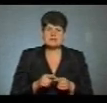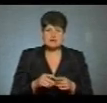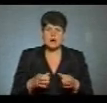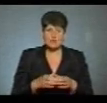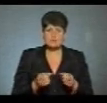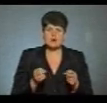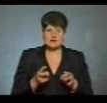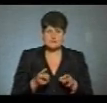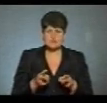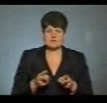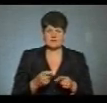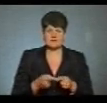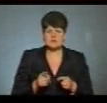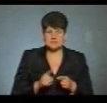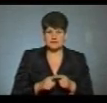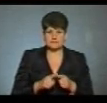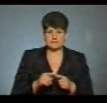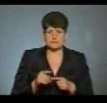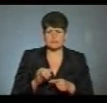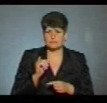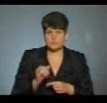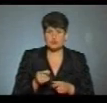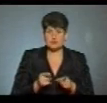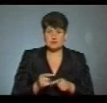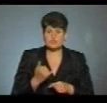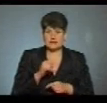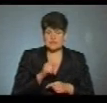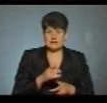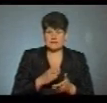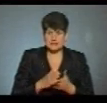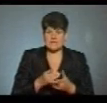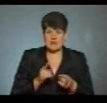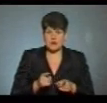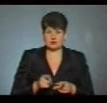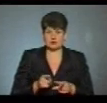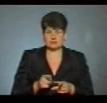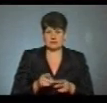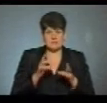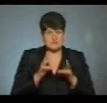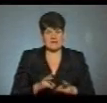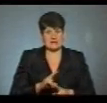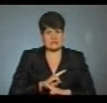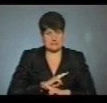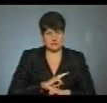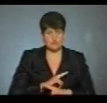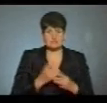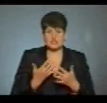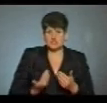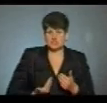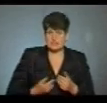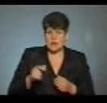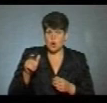плані несприятливих вислідів, тому що дійсно для них є реальна безпека загинути. Оскільки життя